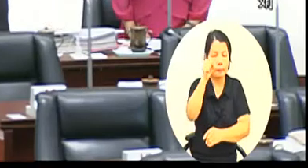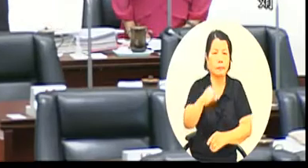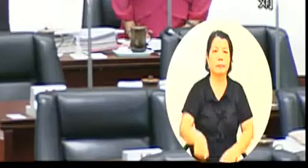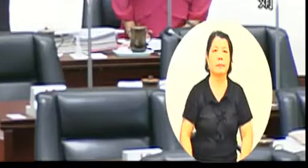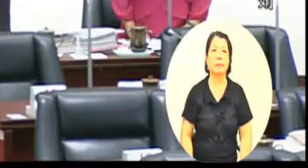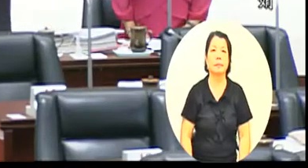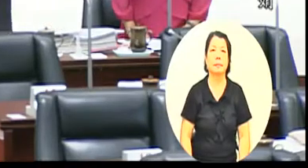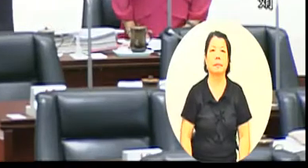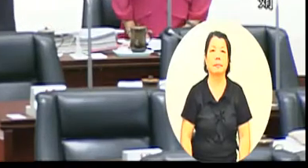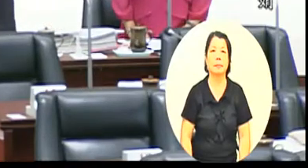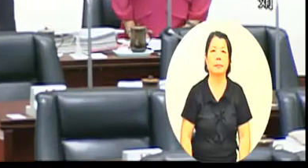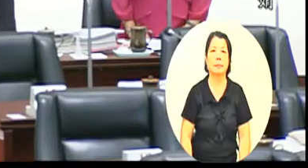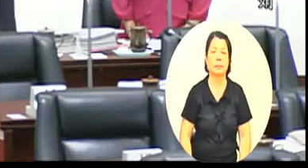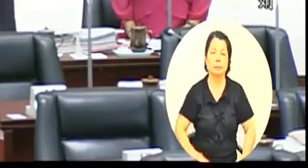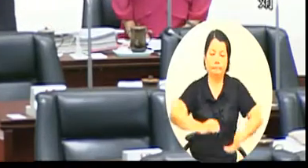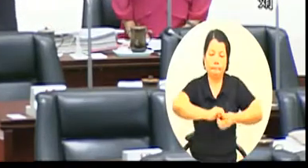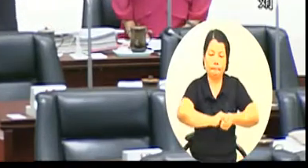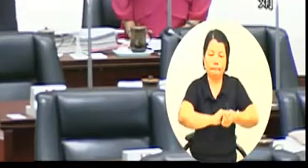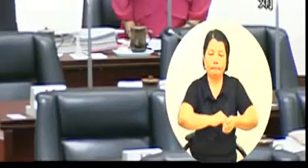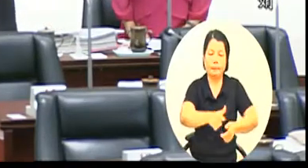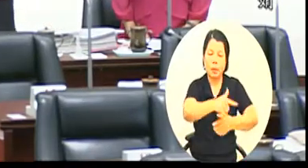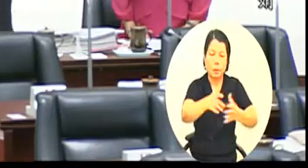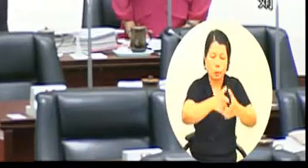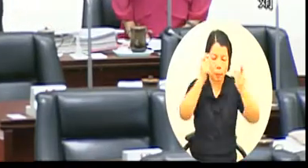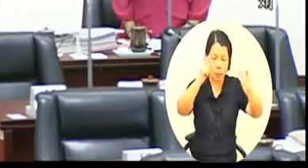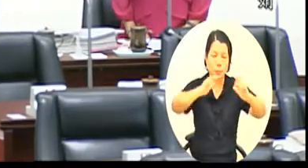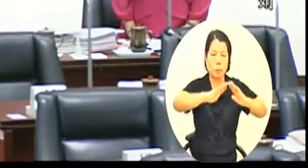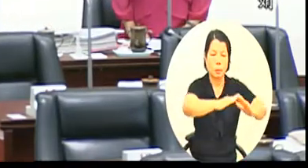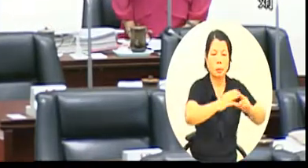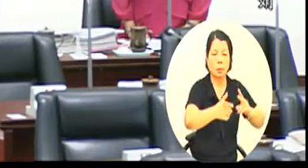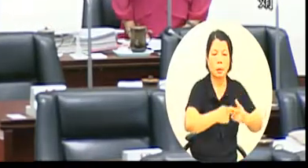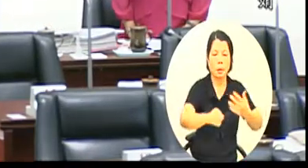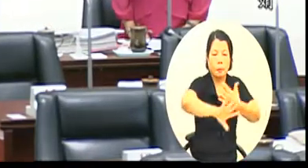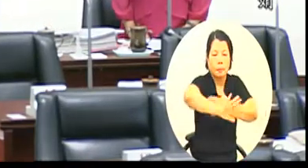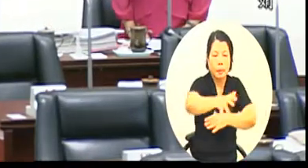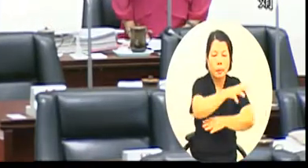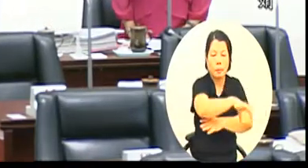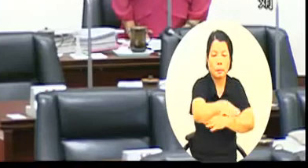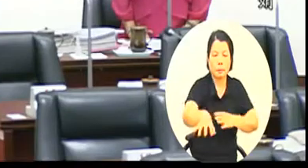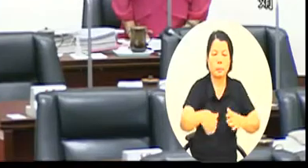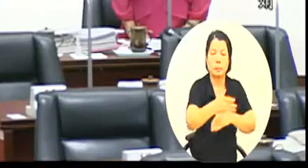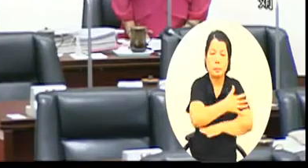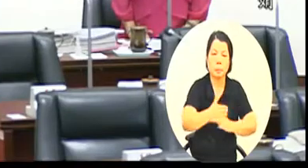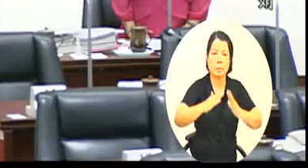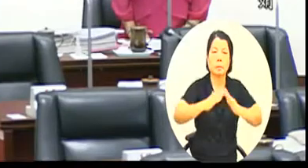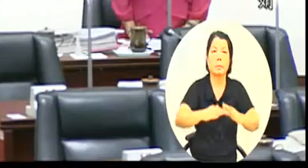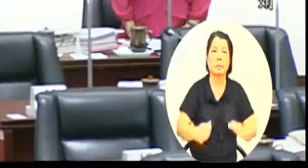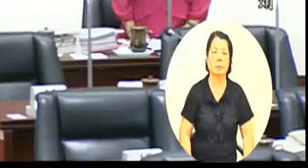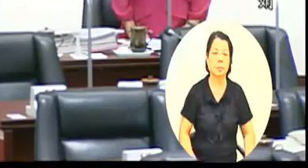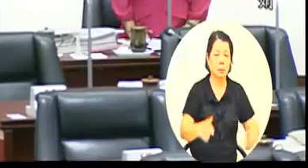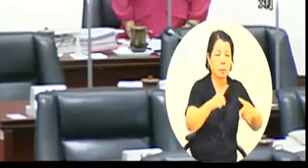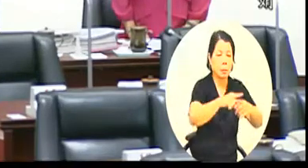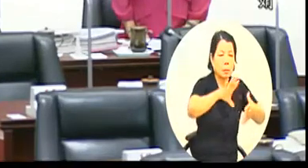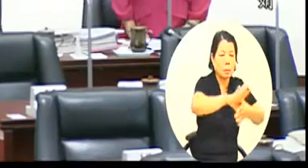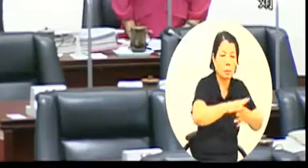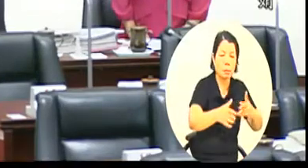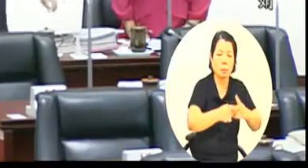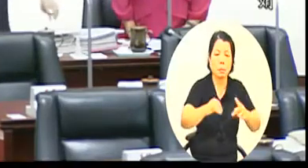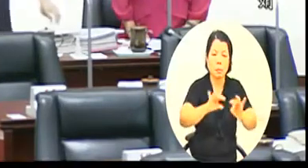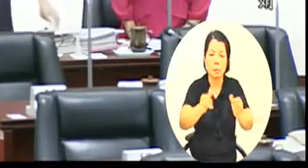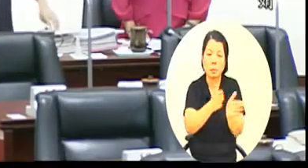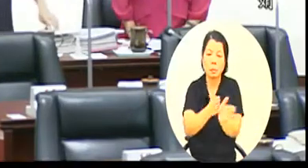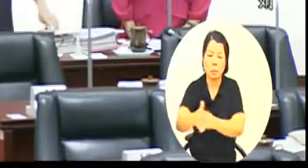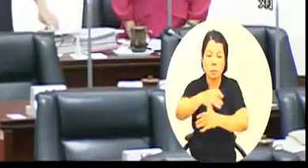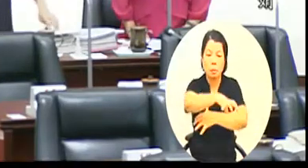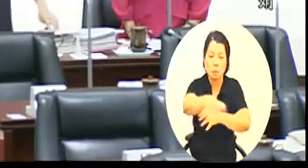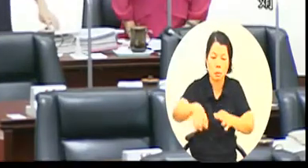因为我们毕竟所处的高雄市跟其他城市，它所处的人文地理环境通通都不一